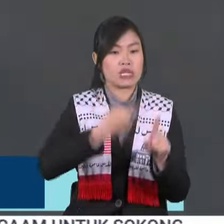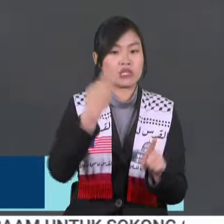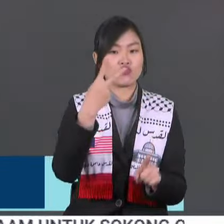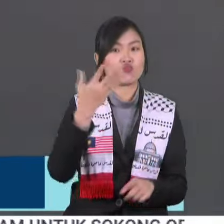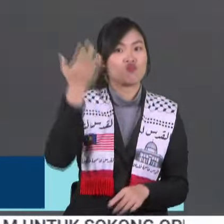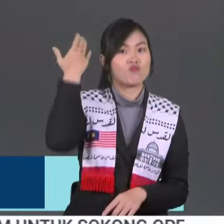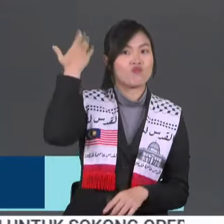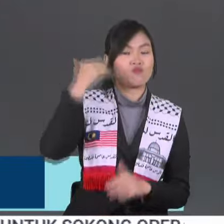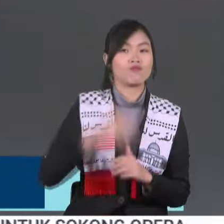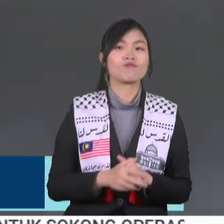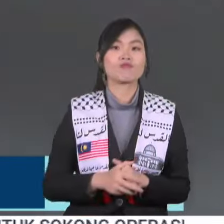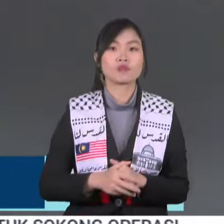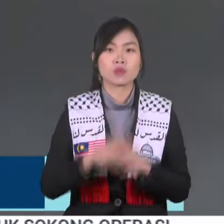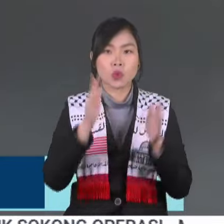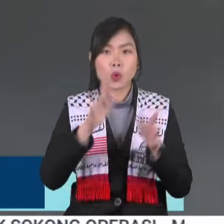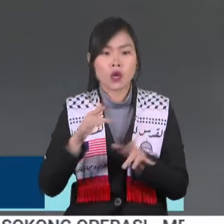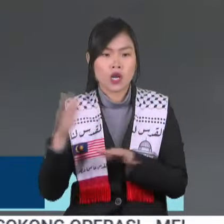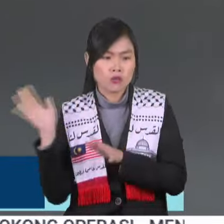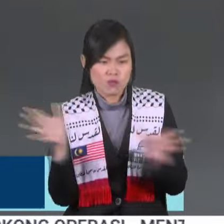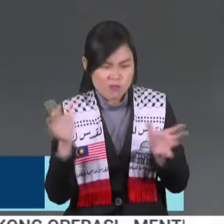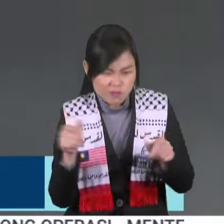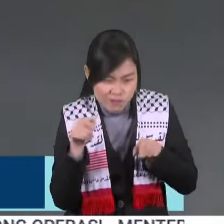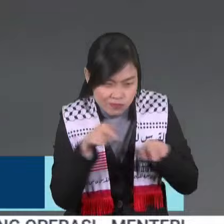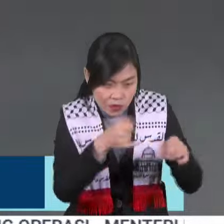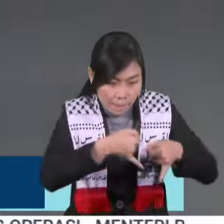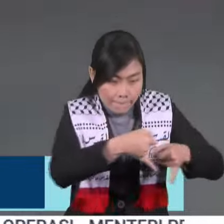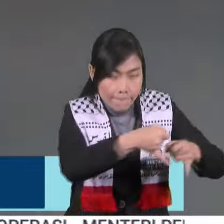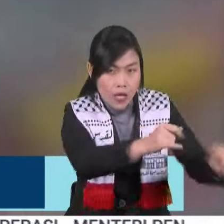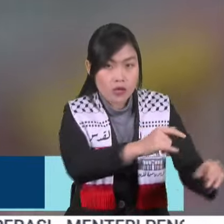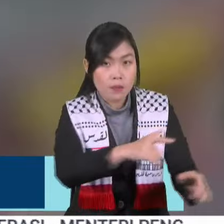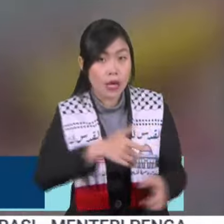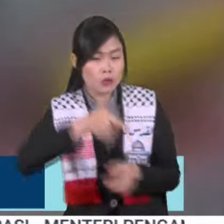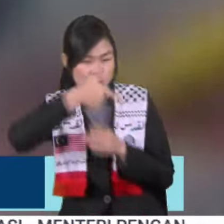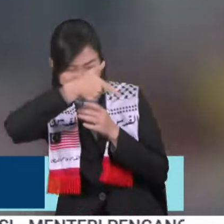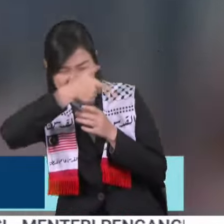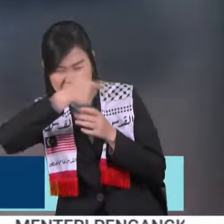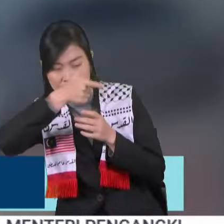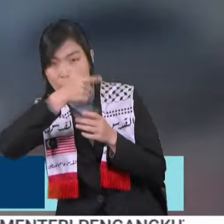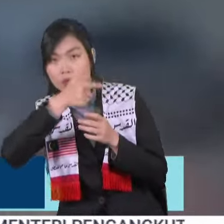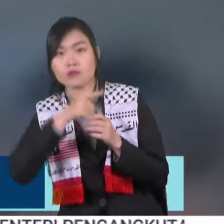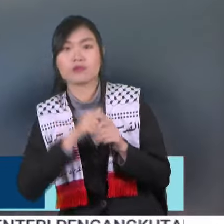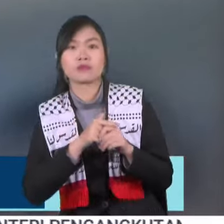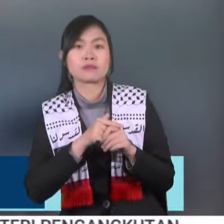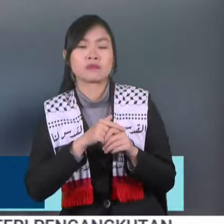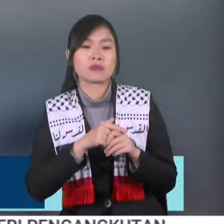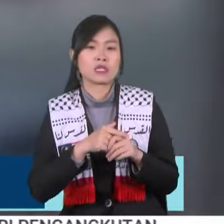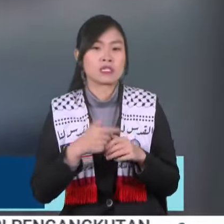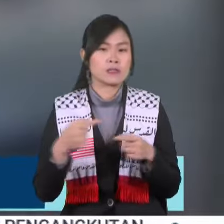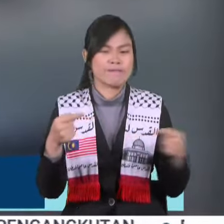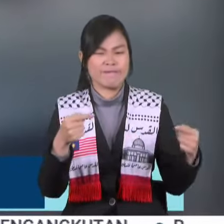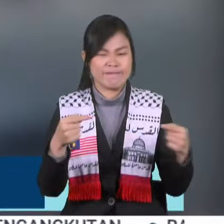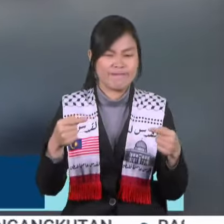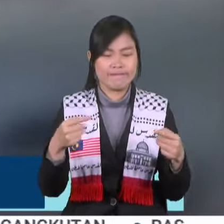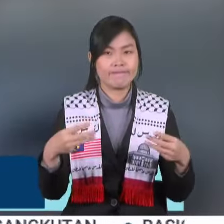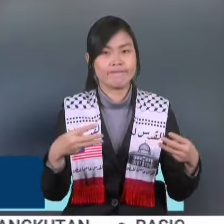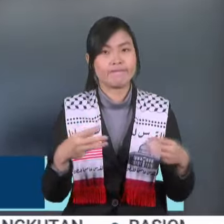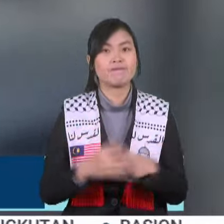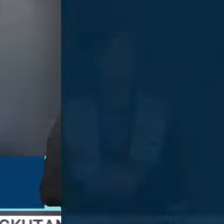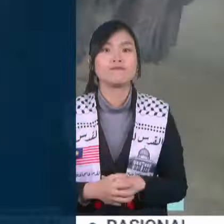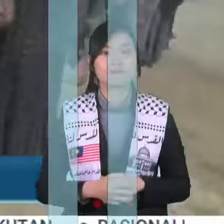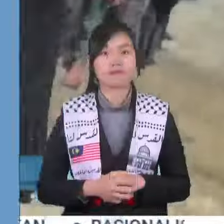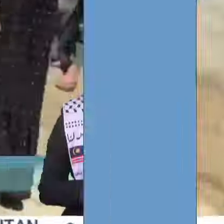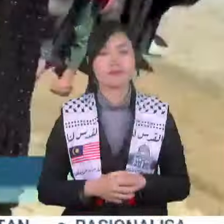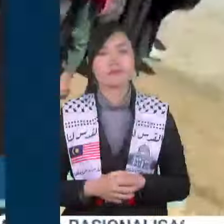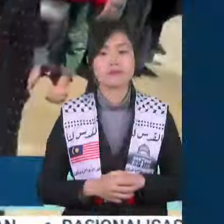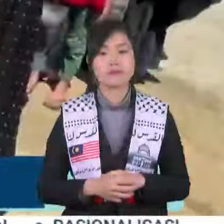lalu. Sebelum itu, penduduk dikerah ke lorong kem ketika penembak tepat berada di atas bumbung sehingga ketegangan tercetus.